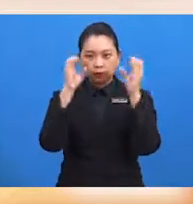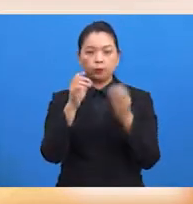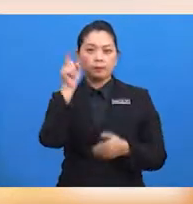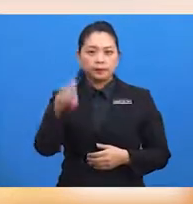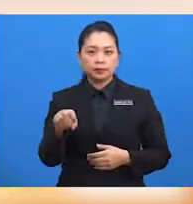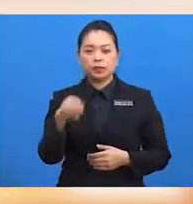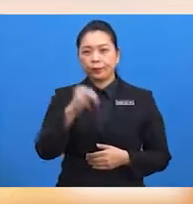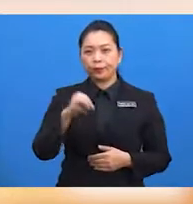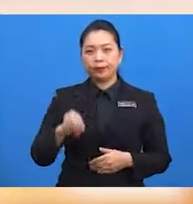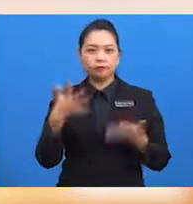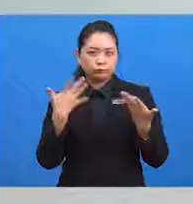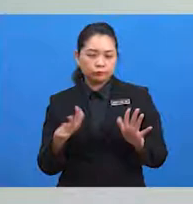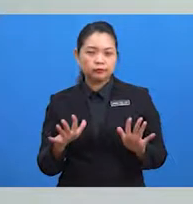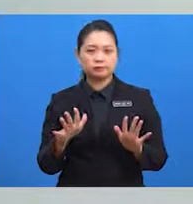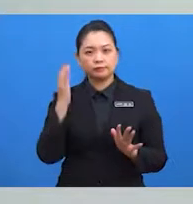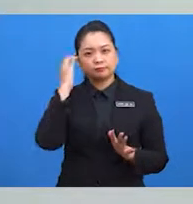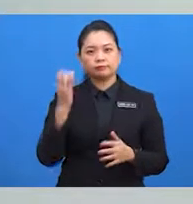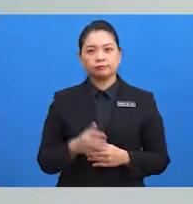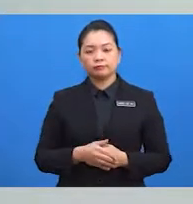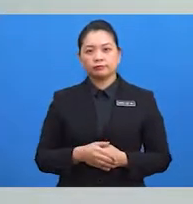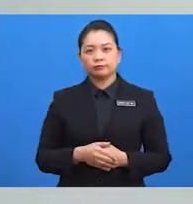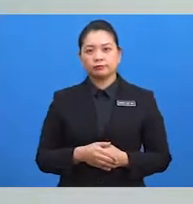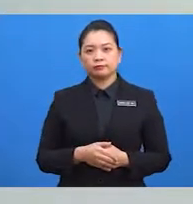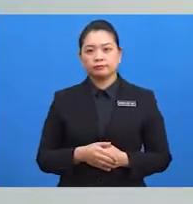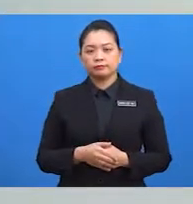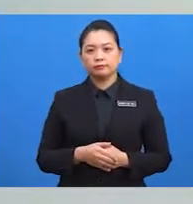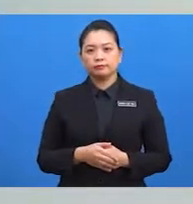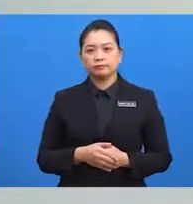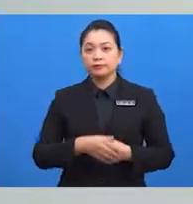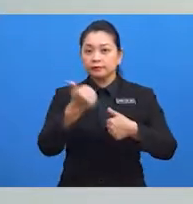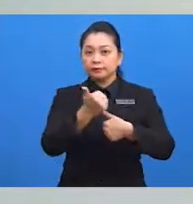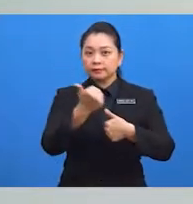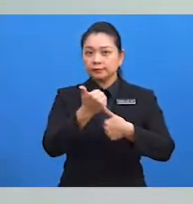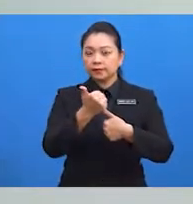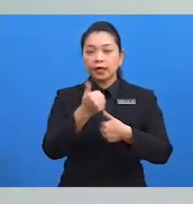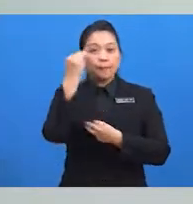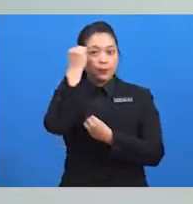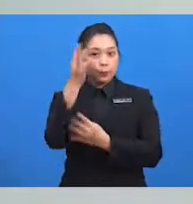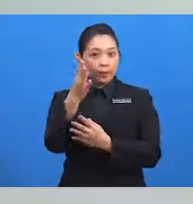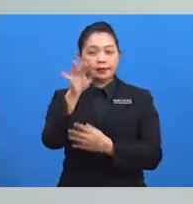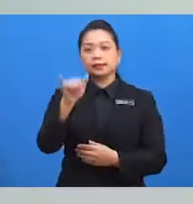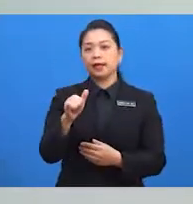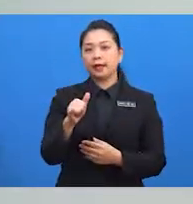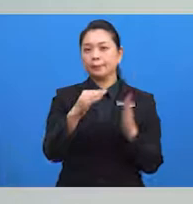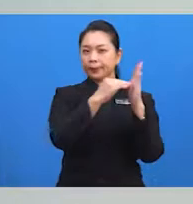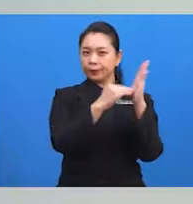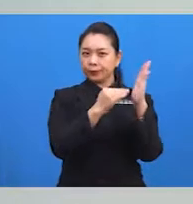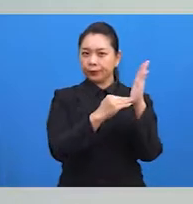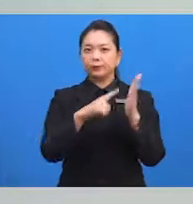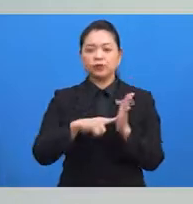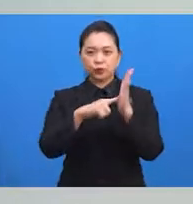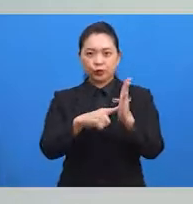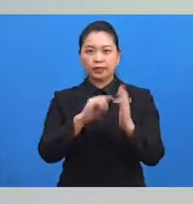murid-murid sudah bersedia soal yang pertama maklumat yang berikut menunjukkan